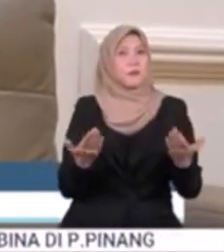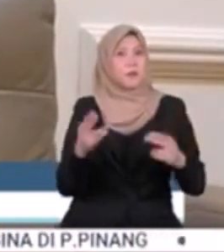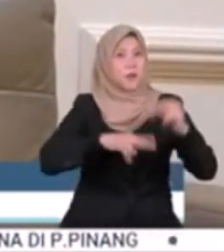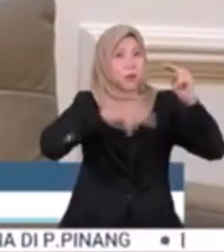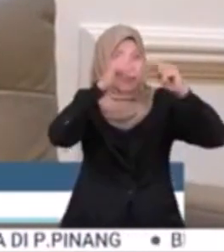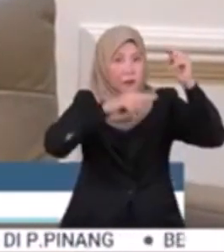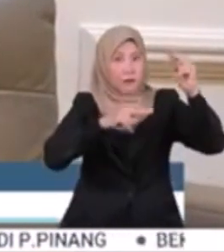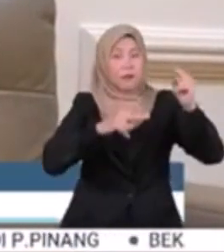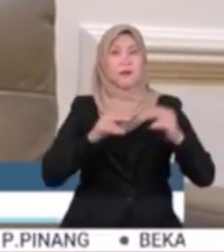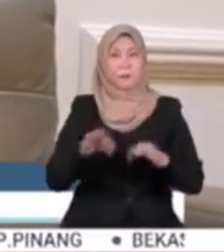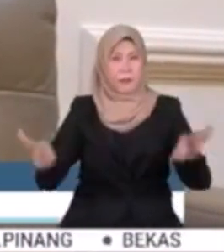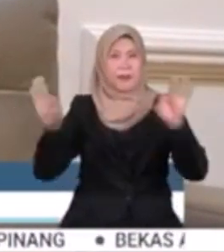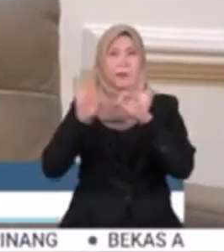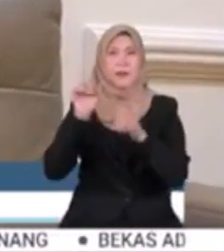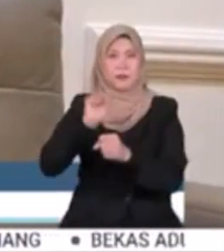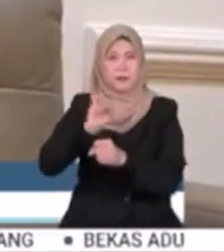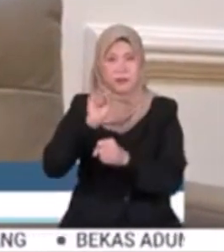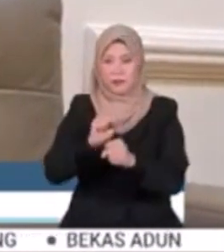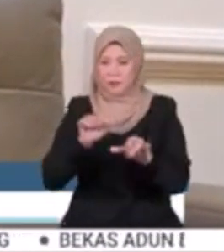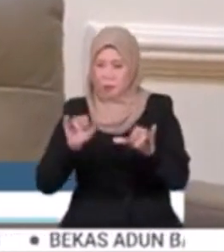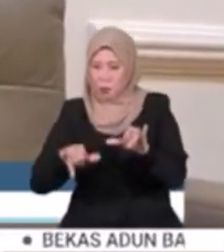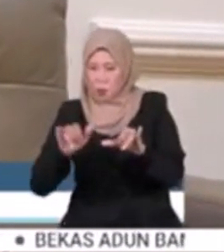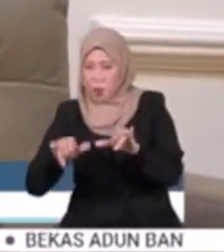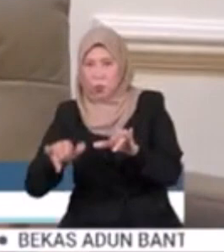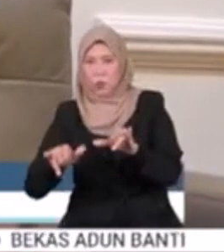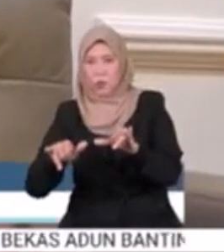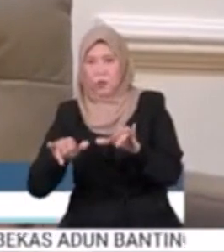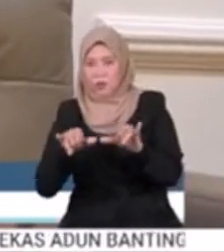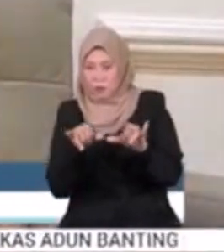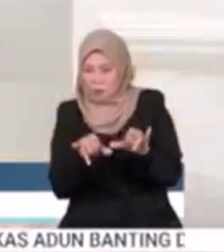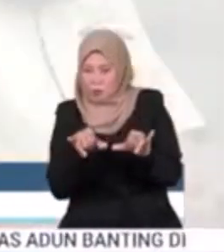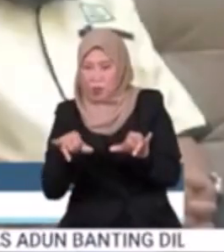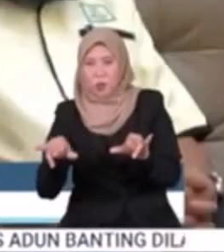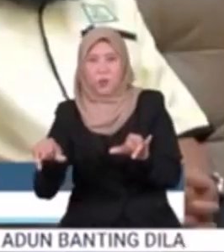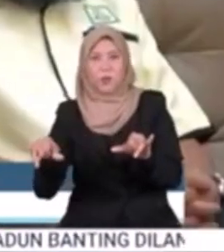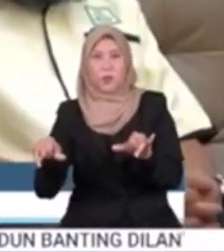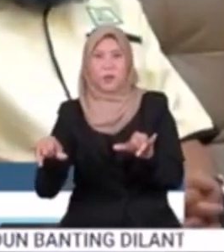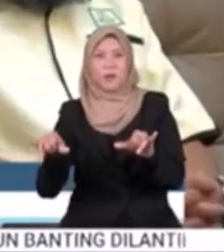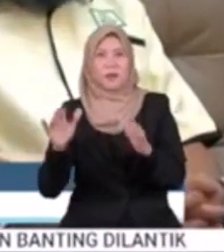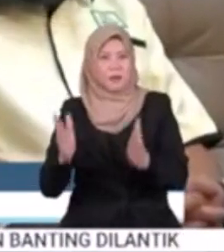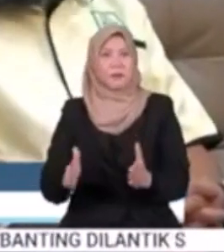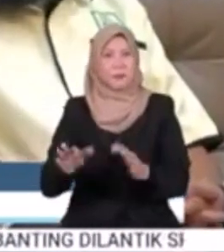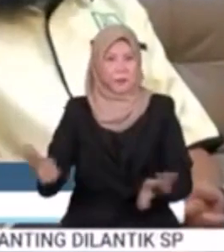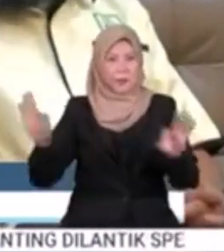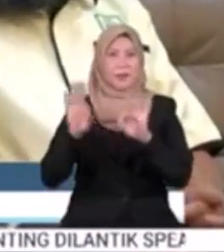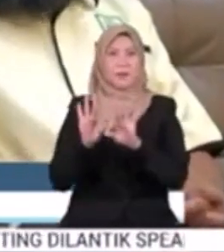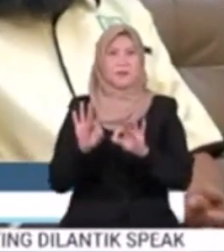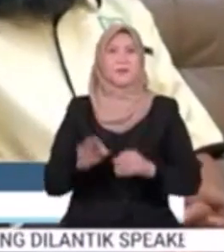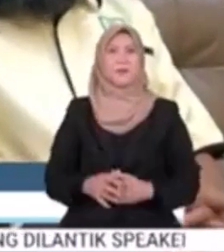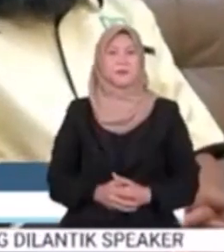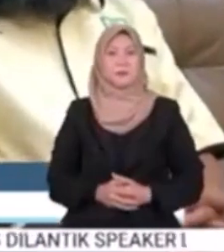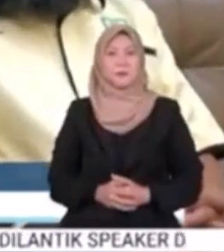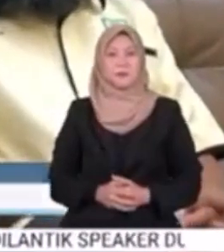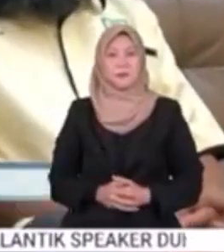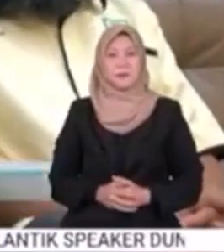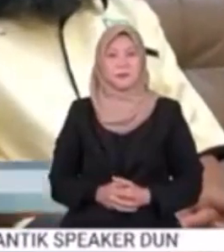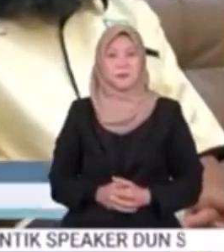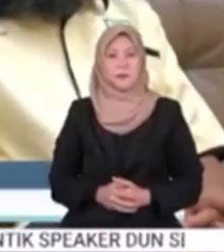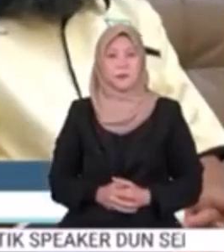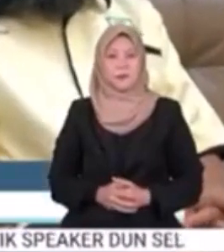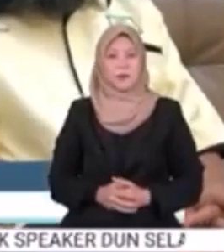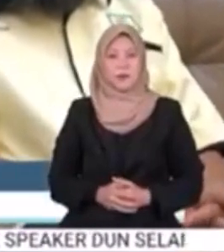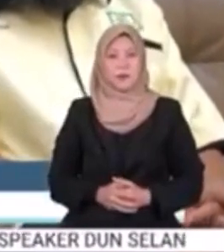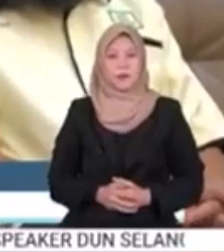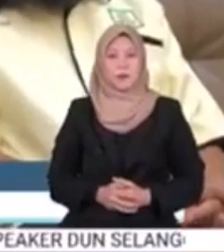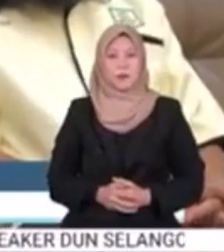satu, saya melihat bahawa profesi di Ruko ni secara umum ni dia tak glamour. Dia geometrik ni orang tak faham. Jadi orang